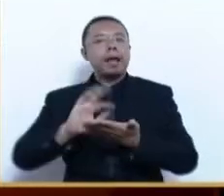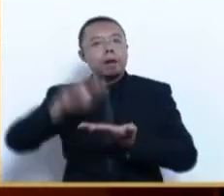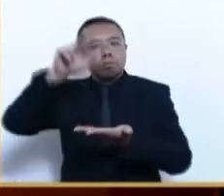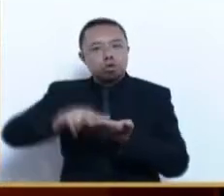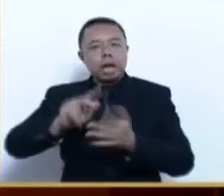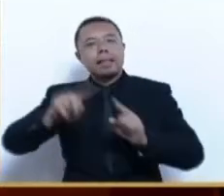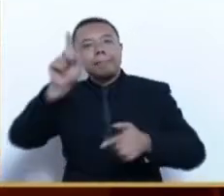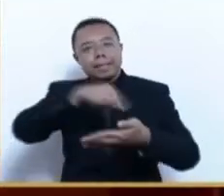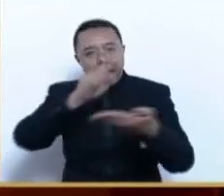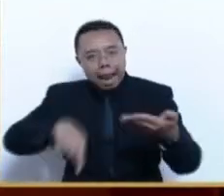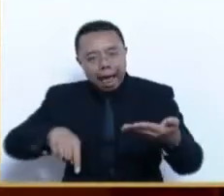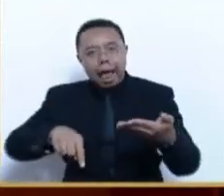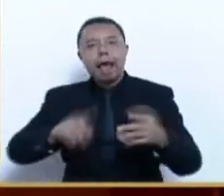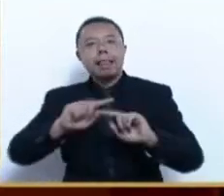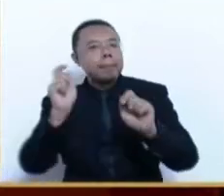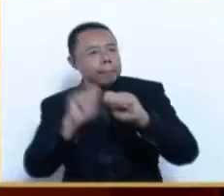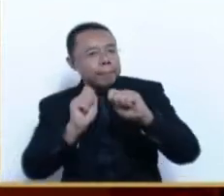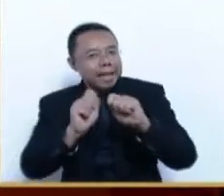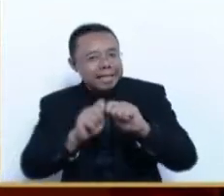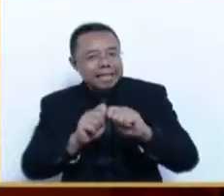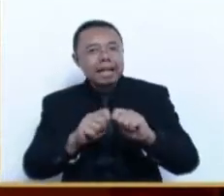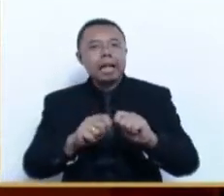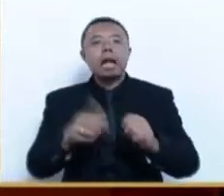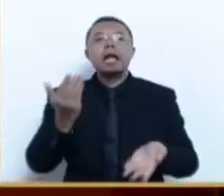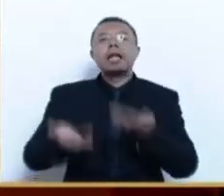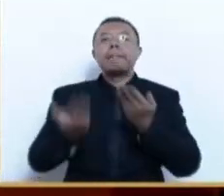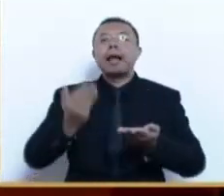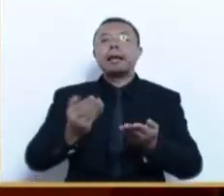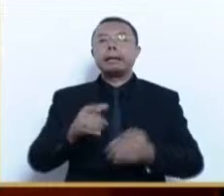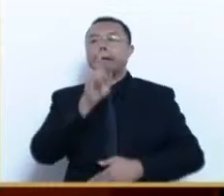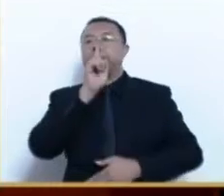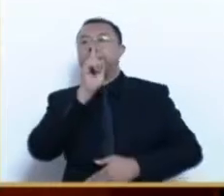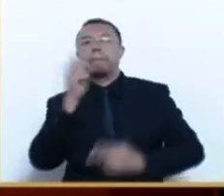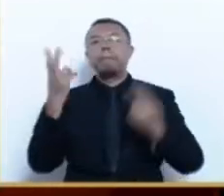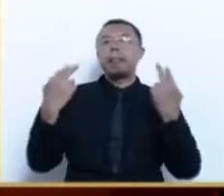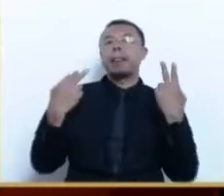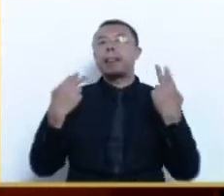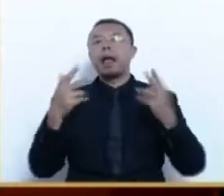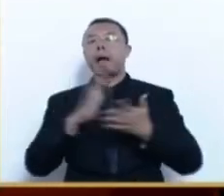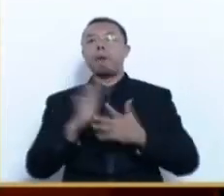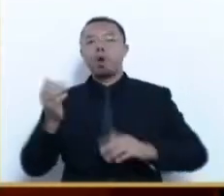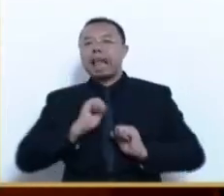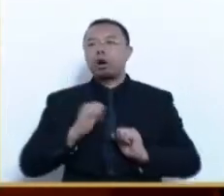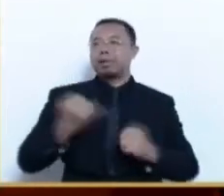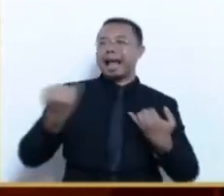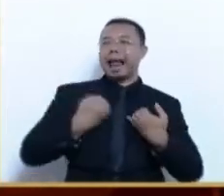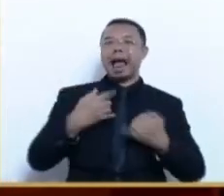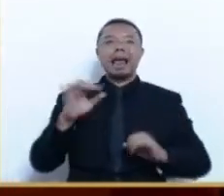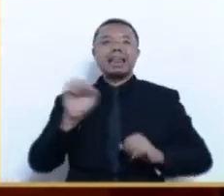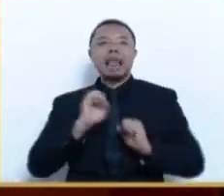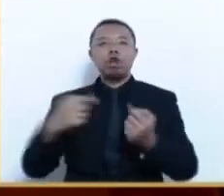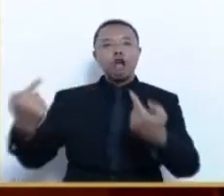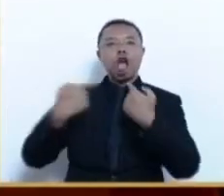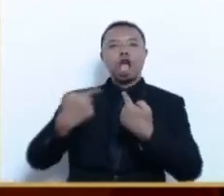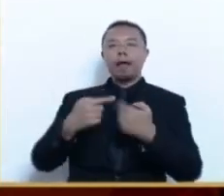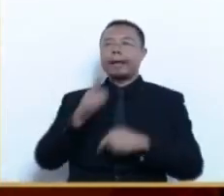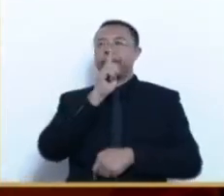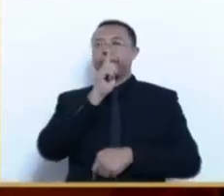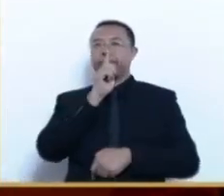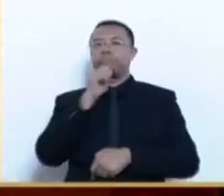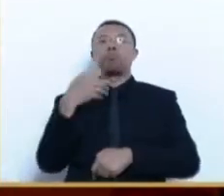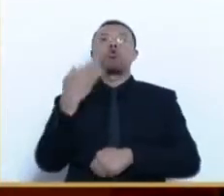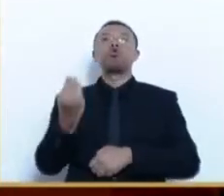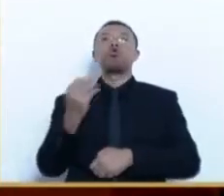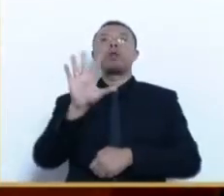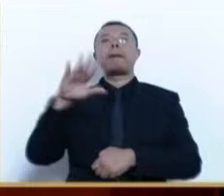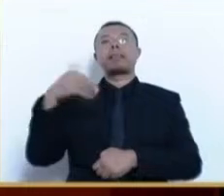keputusan keliru diperbaiki Daripada diam pencitraan takut salah takut dibully kemudian Hanya duduk diam menunggu